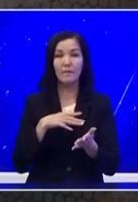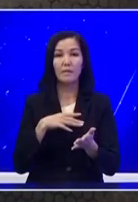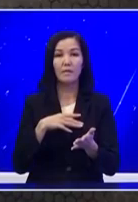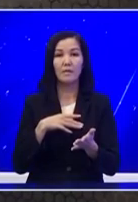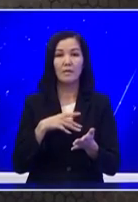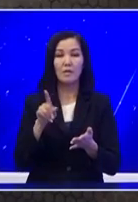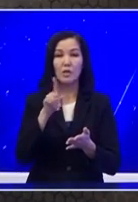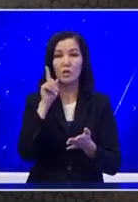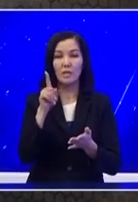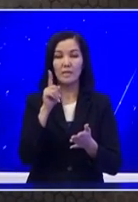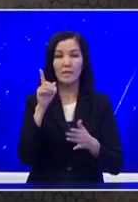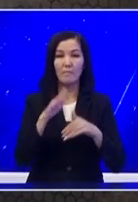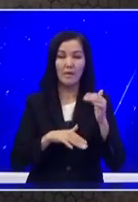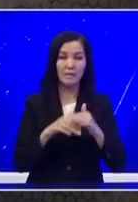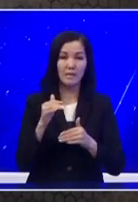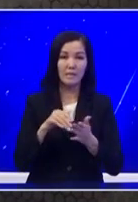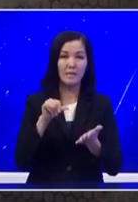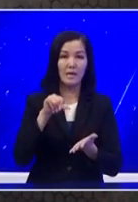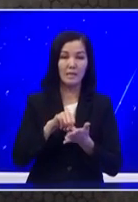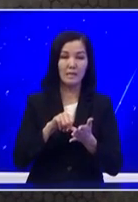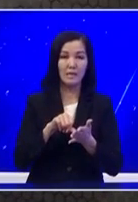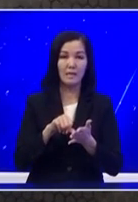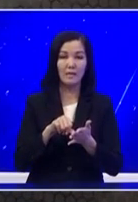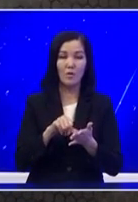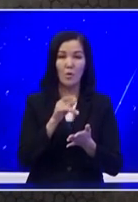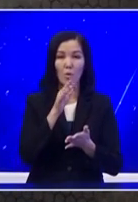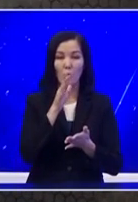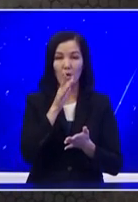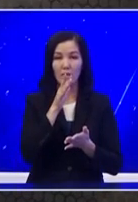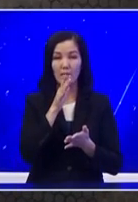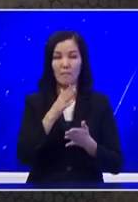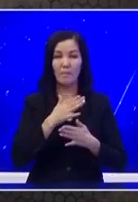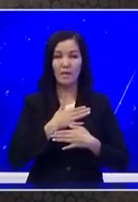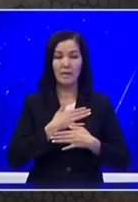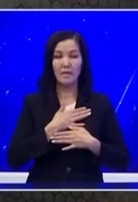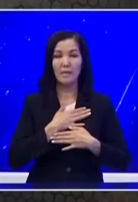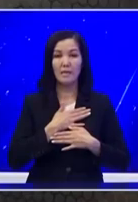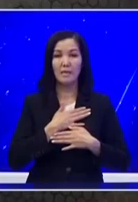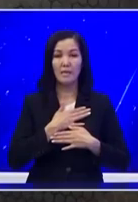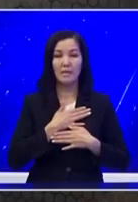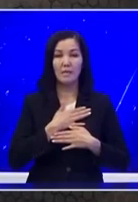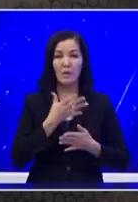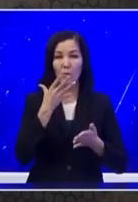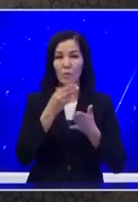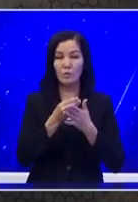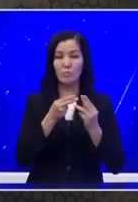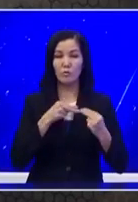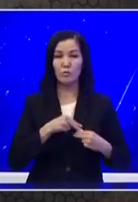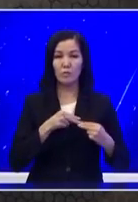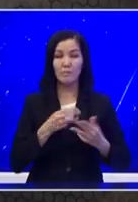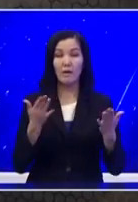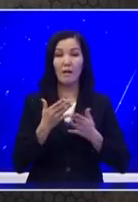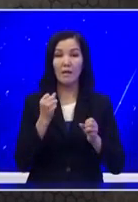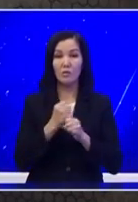Жастар тәжірибесін өту кезінде мені ол жерде мен өз жұмысымды қалай